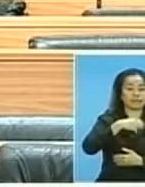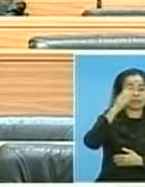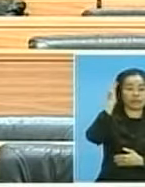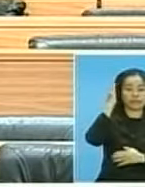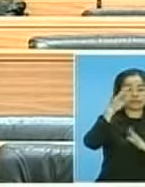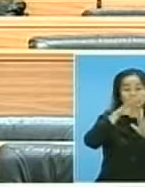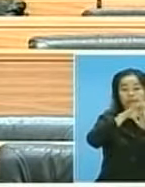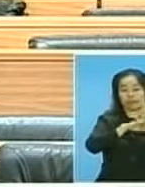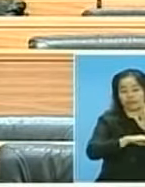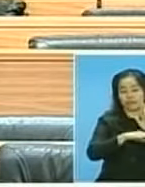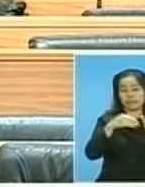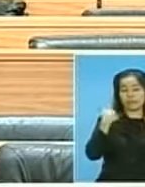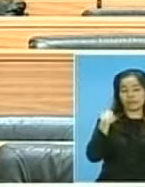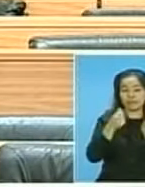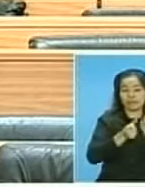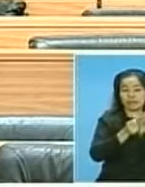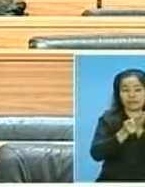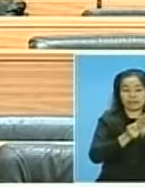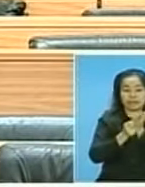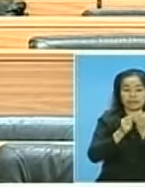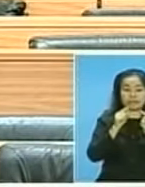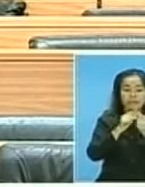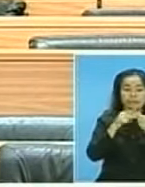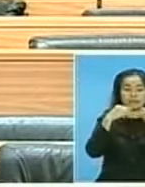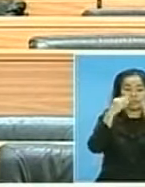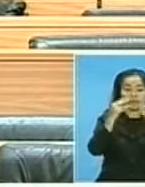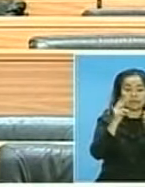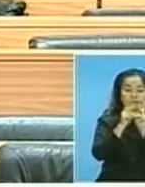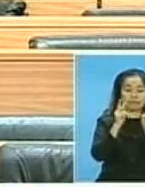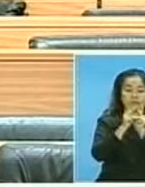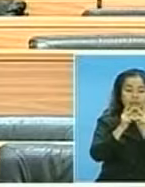ไว้ต่อประธานคณะกรรมการวิสามัญพิจารณา